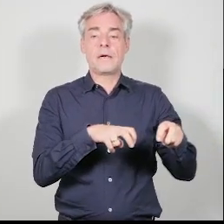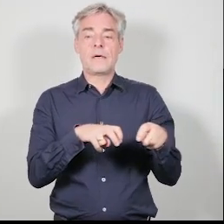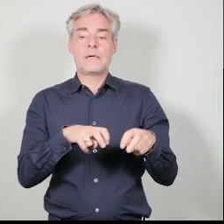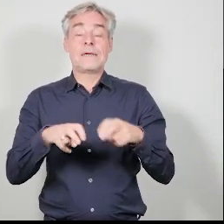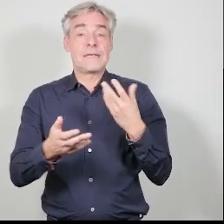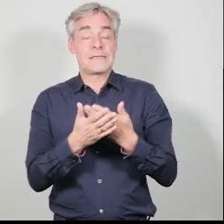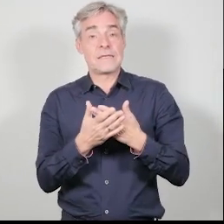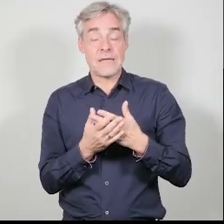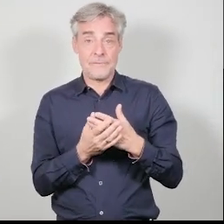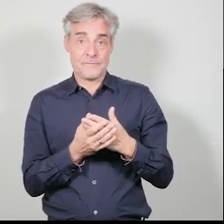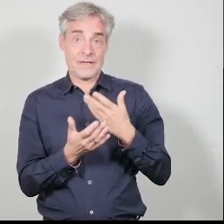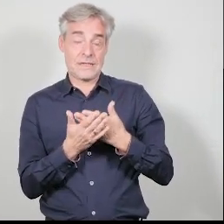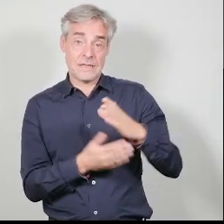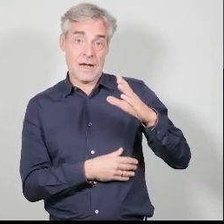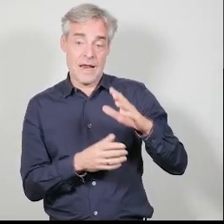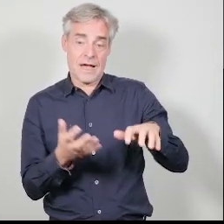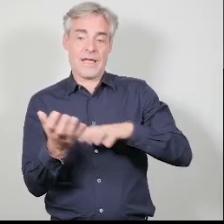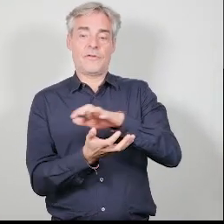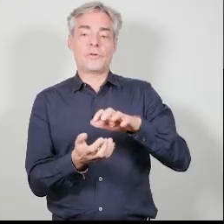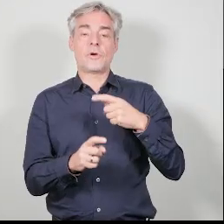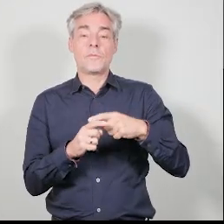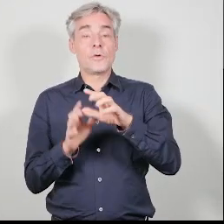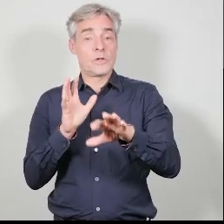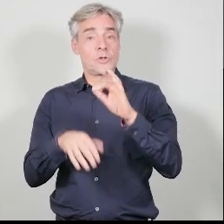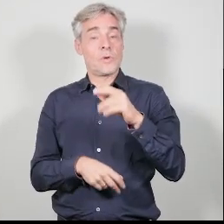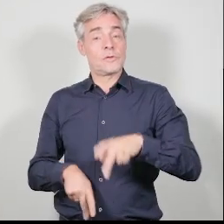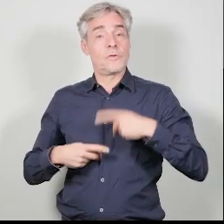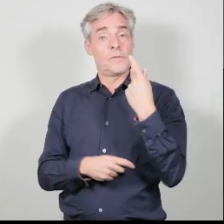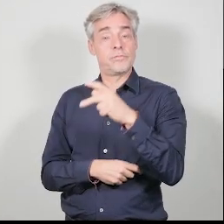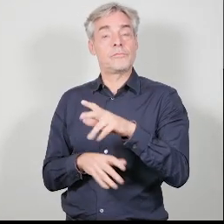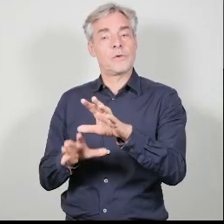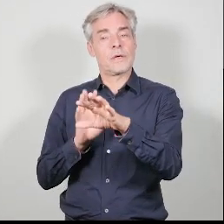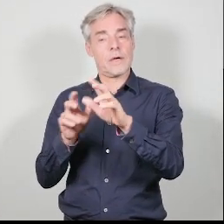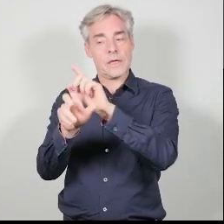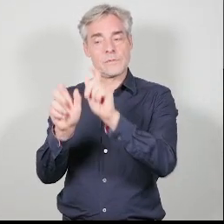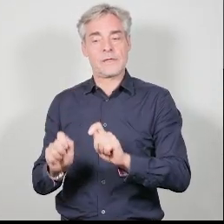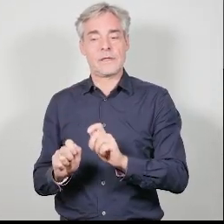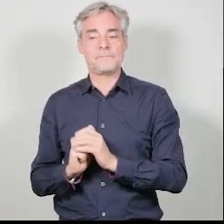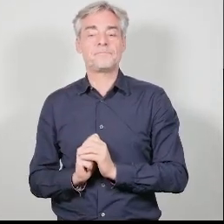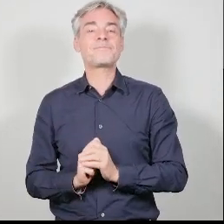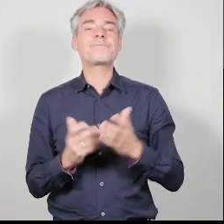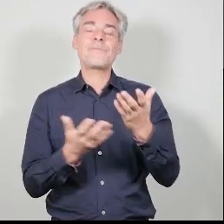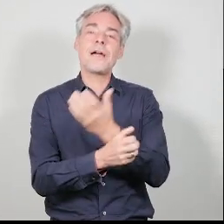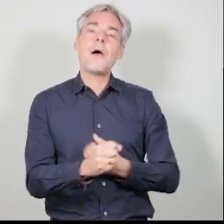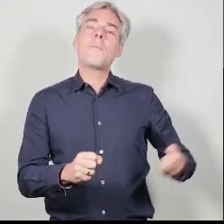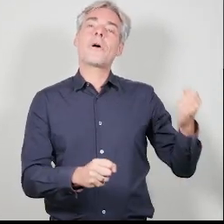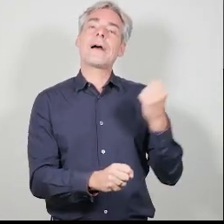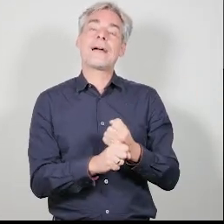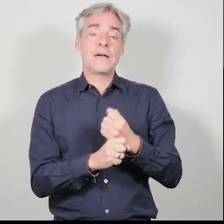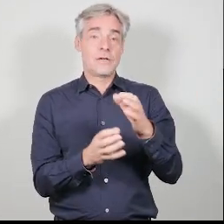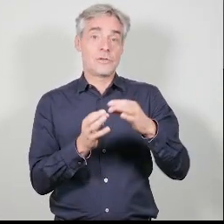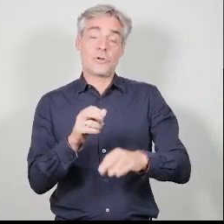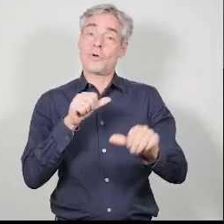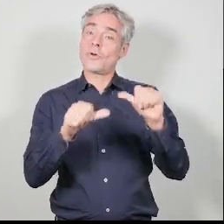doit nous permettre de respecter justement ces choix de vie. Et puis, peut-être se dire aussi que pour construire ces solutions, il faut qu'on fasse appel